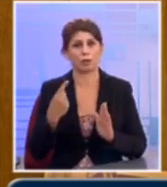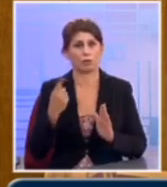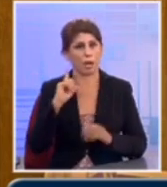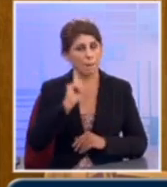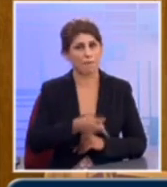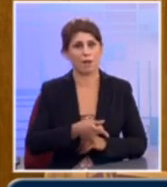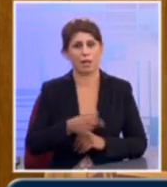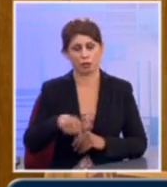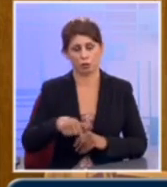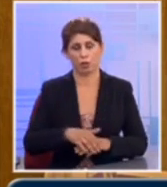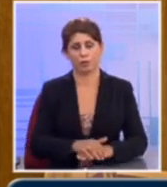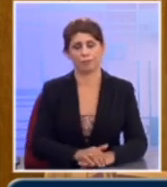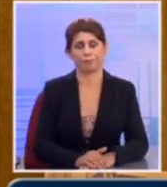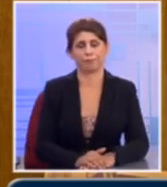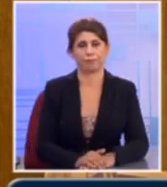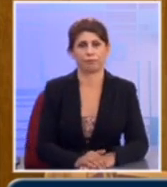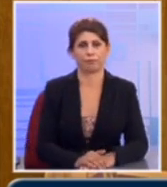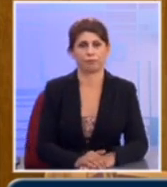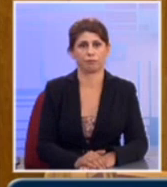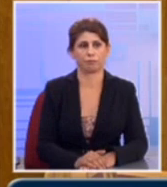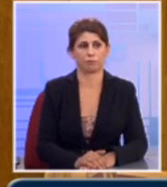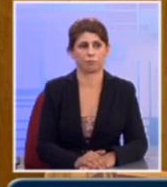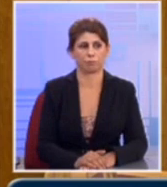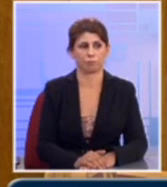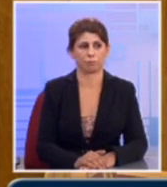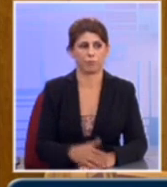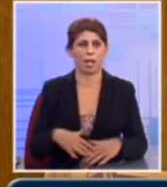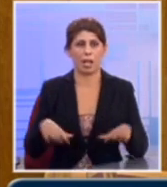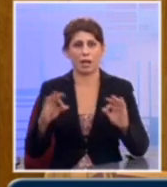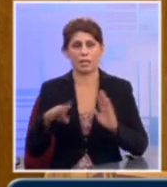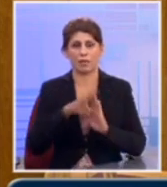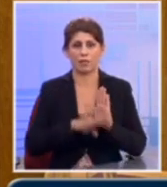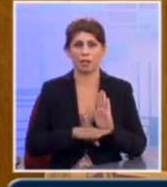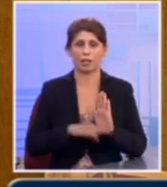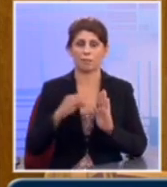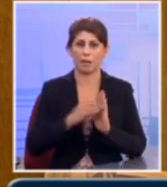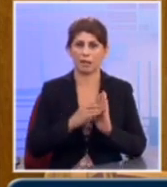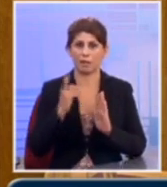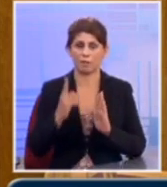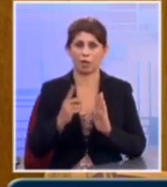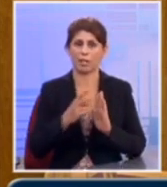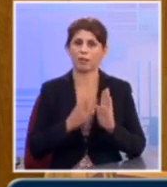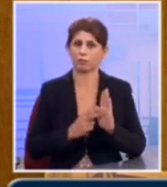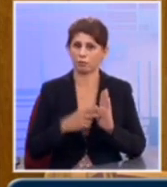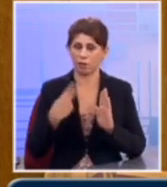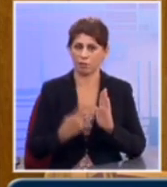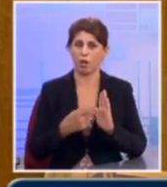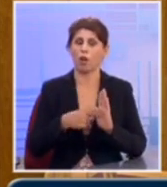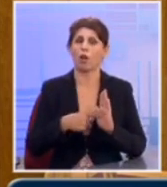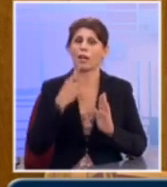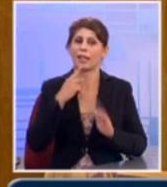επιβάλλεται τώρα με την αρχική διάταξη της παραγράφου 1 του άρθρου 21 ως κέρδος από επιχειρηματική